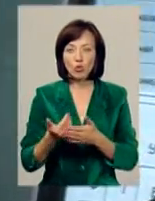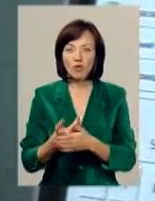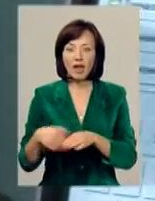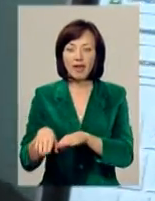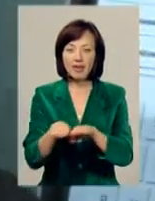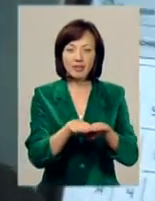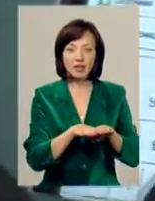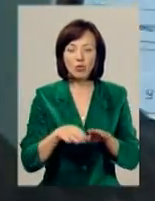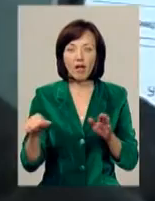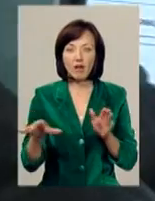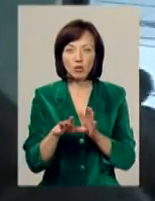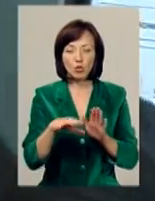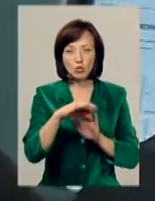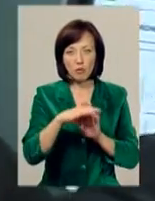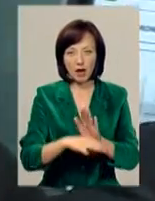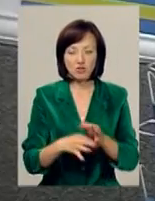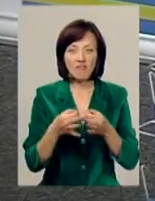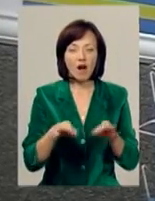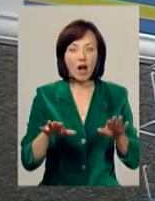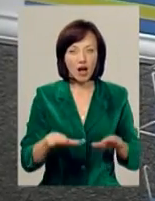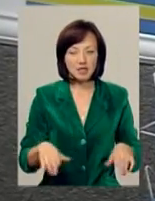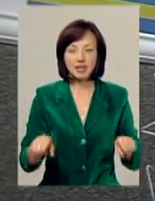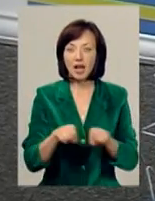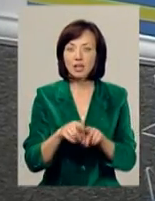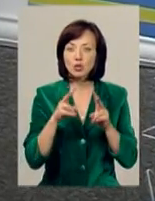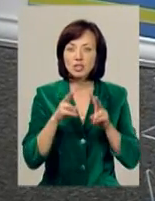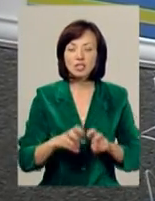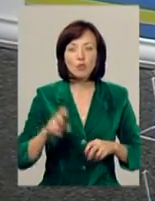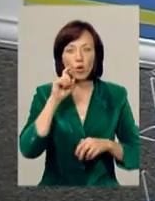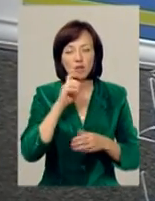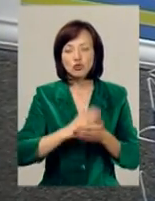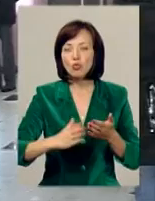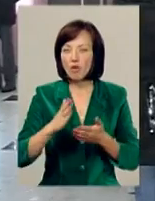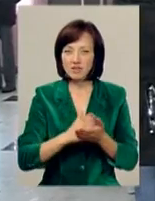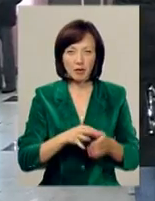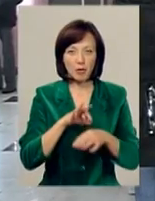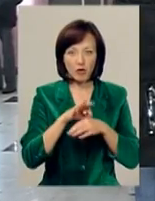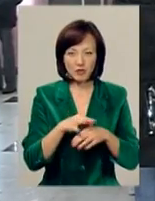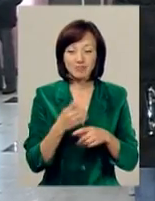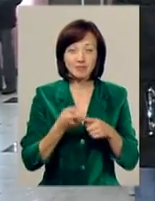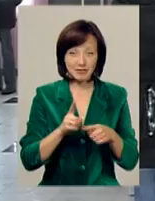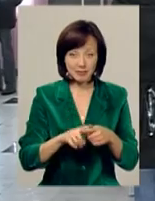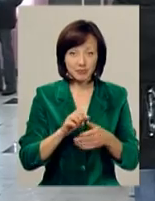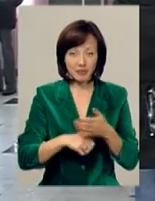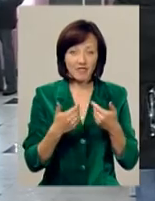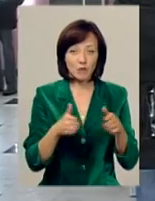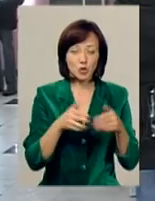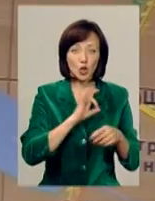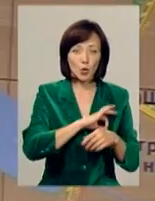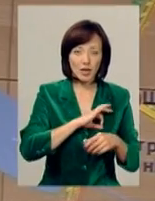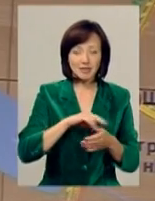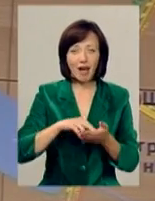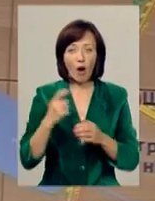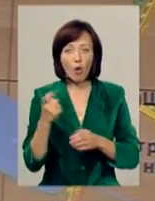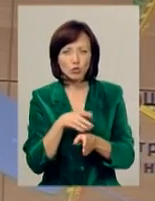електронну базу вакансій такі дослідження в Україні зовсім не проводяться звідси й натовпи випускників юристів та економістів